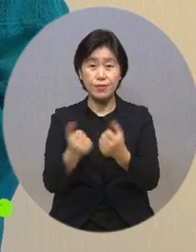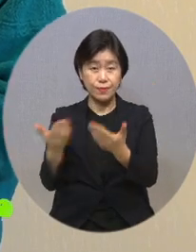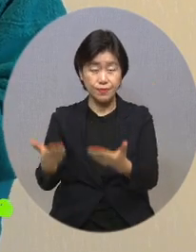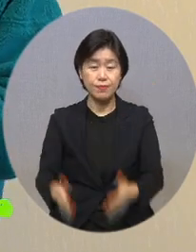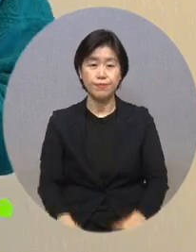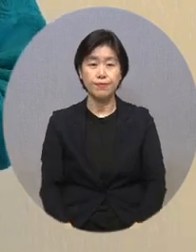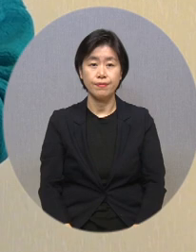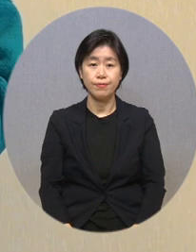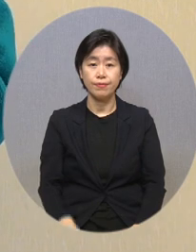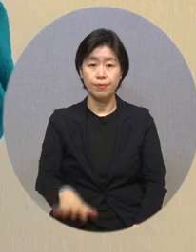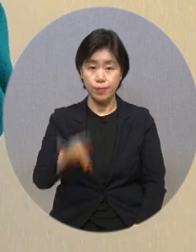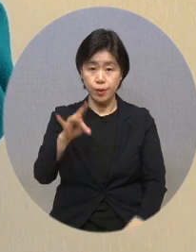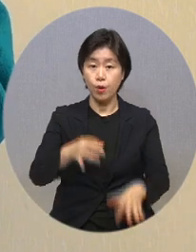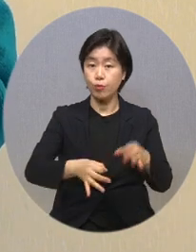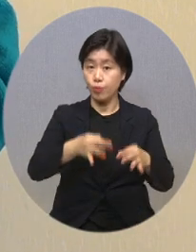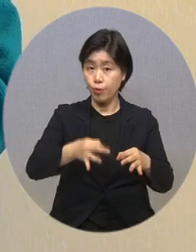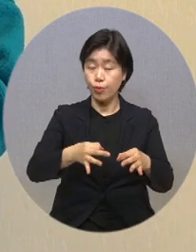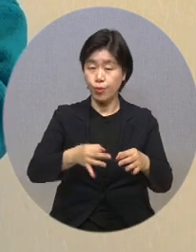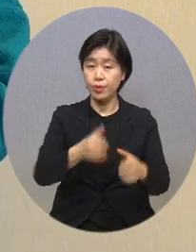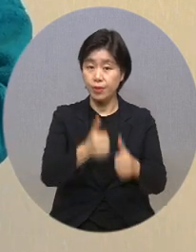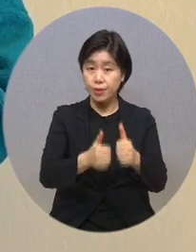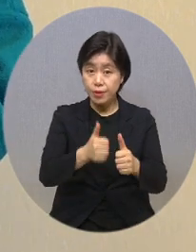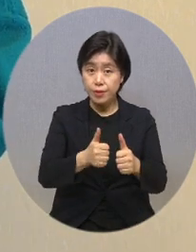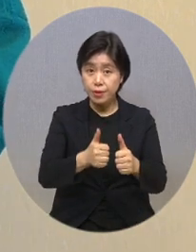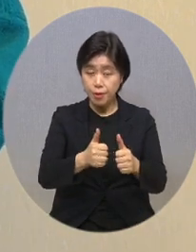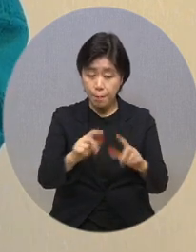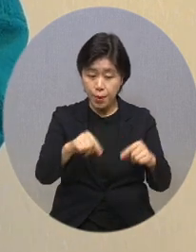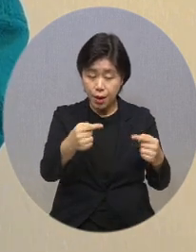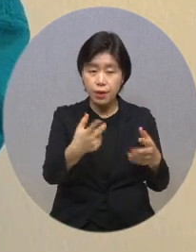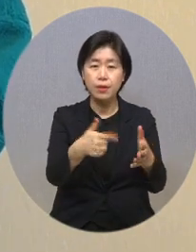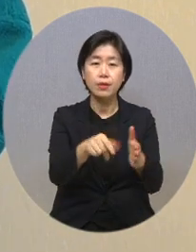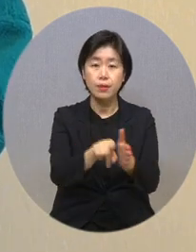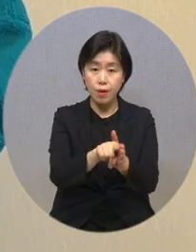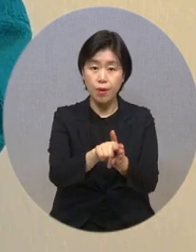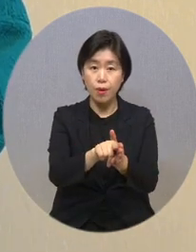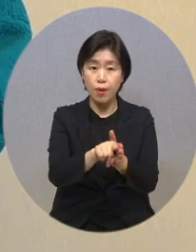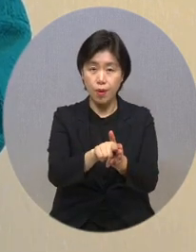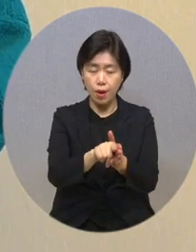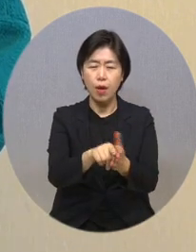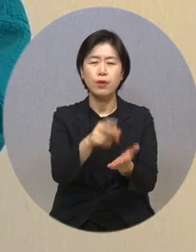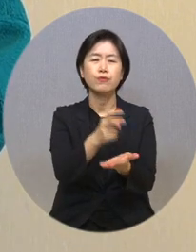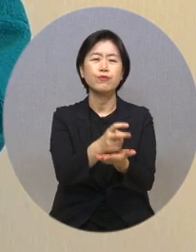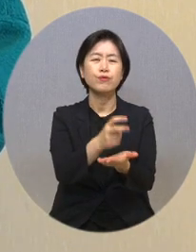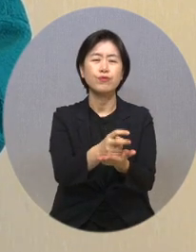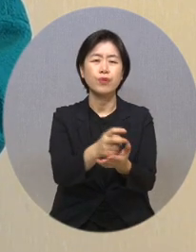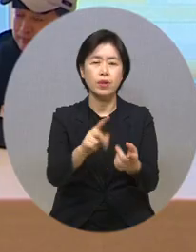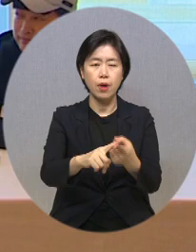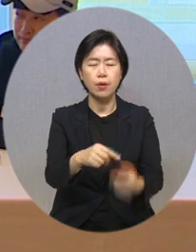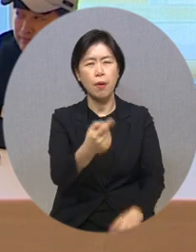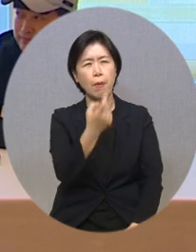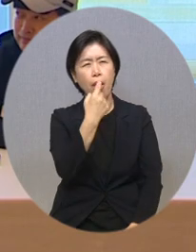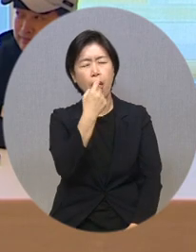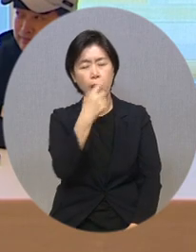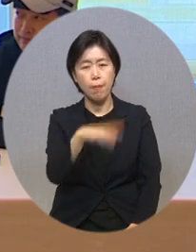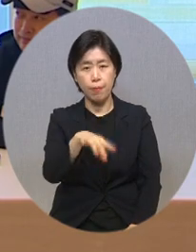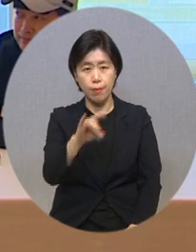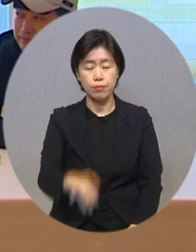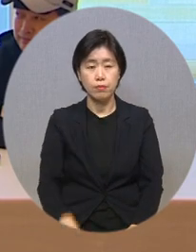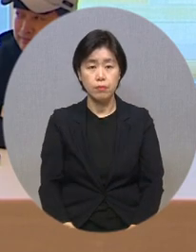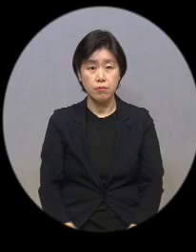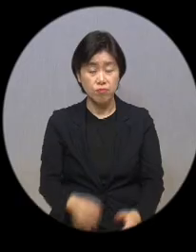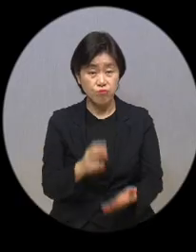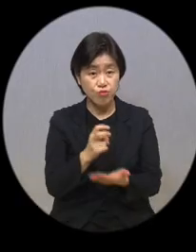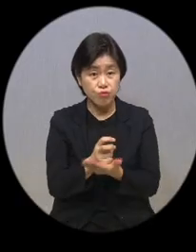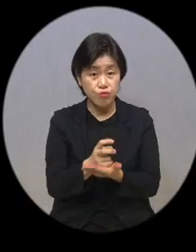우선 저희가 이제 프로 테스트를 이제 보기 위해서는 저희가 룰 교육을 이수를 받으셔야 돼요. 룰이요? 네. 무슨